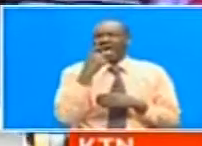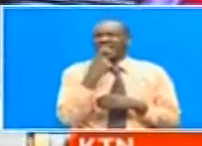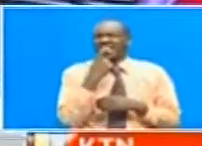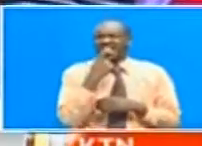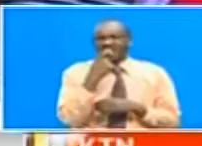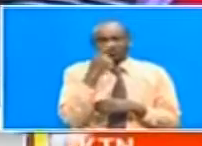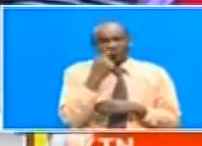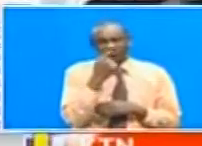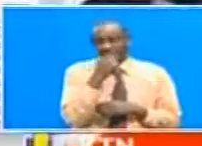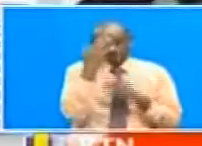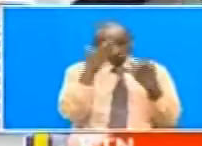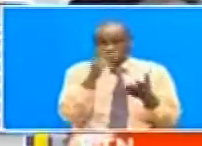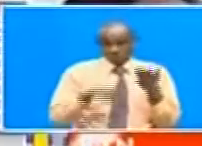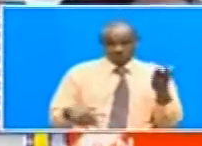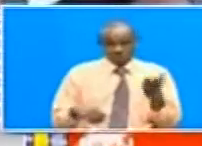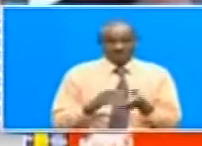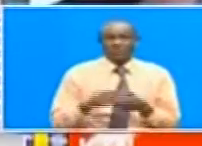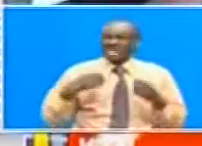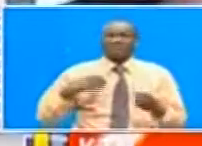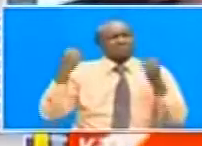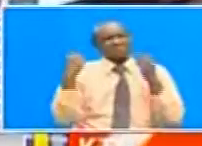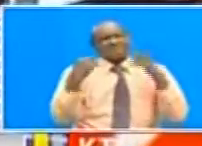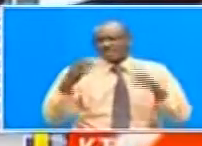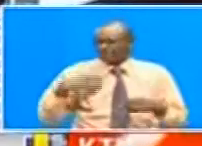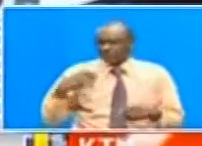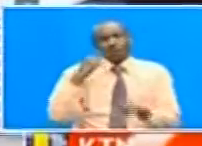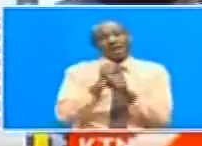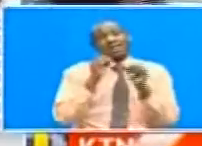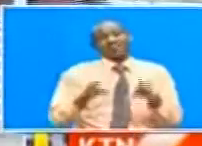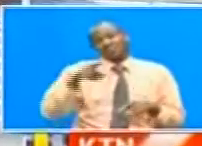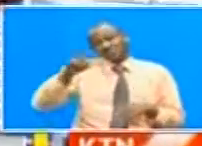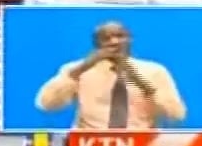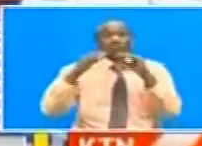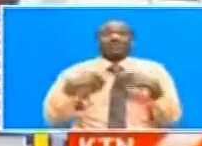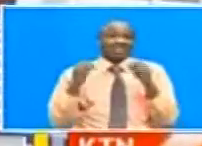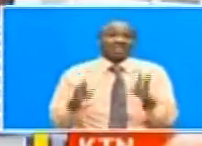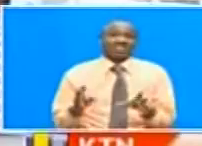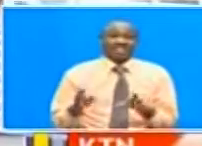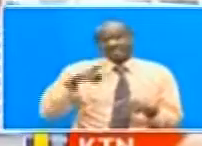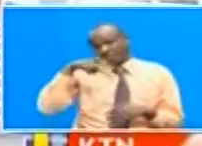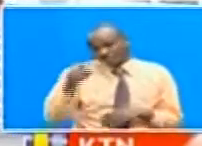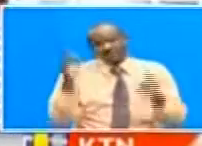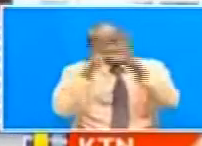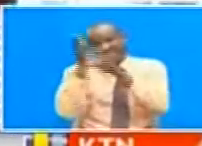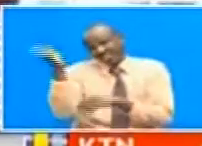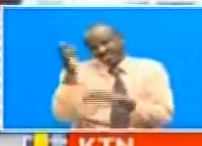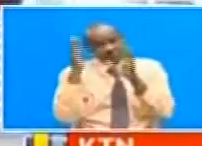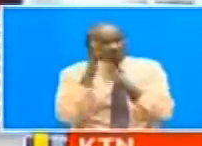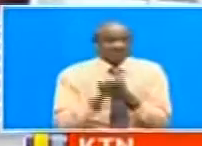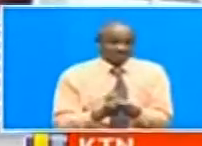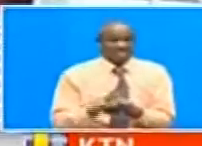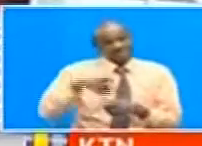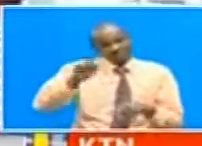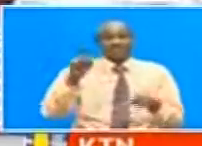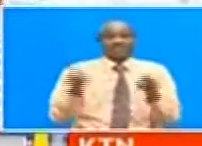white yenye si kuelewa ni nini. Tuko na watu wengi idolas ambao hawana hifadhi za manyumba, wanakaa kichakane kama